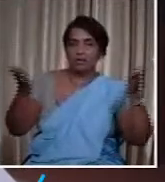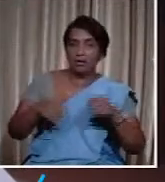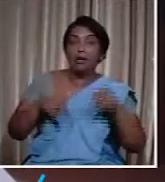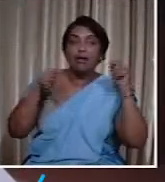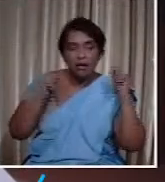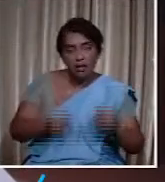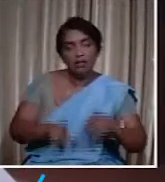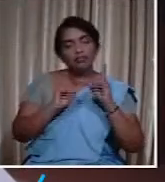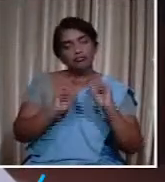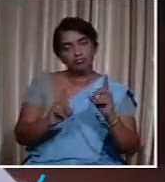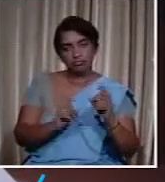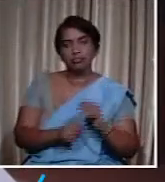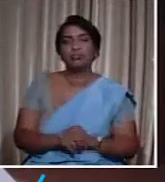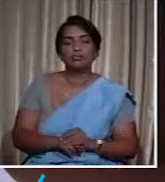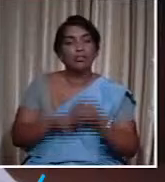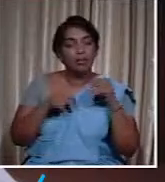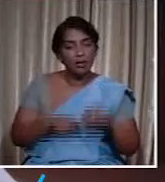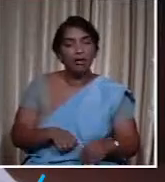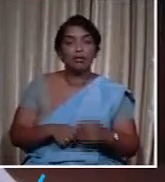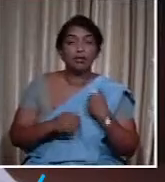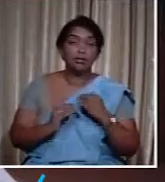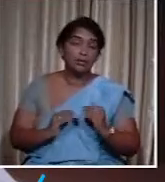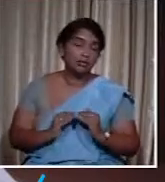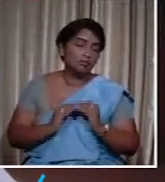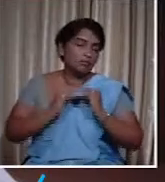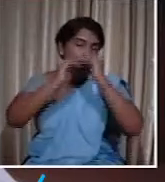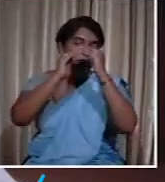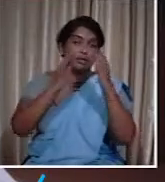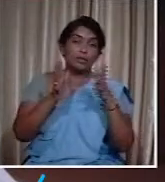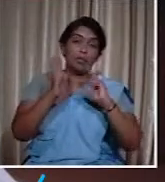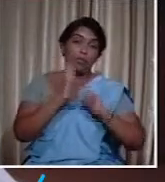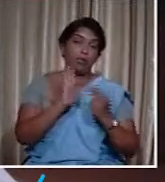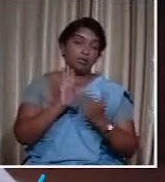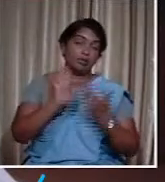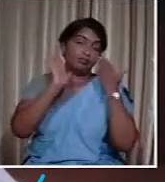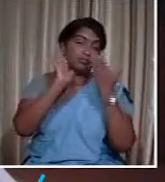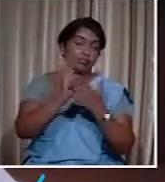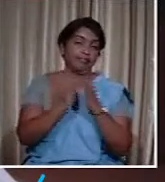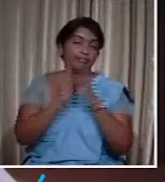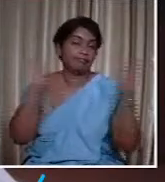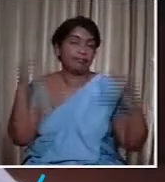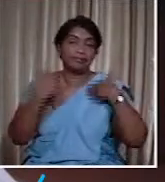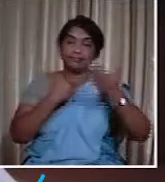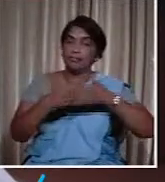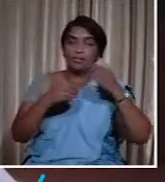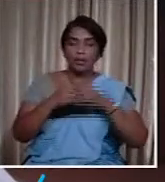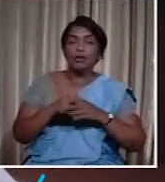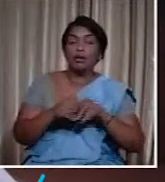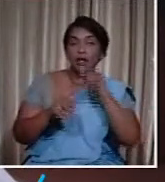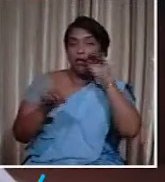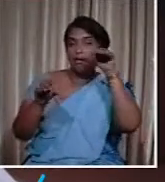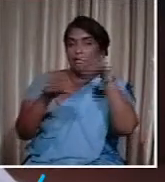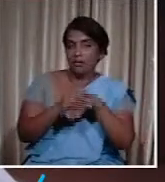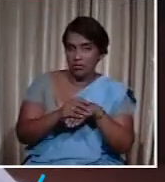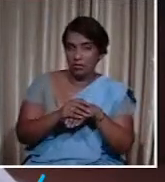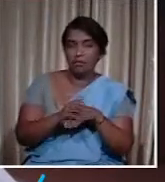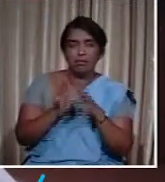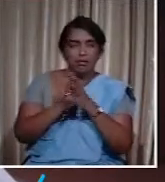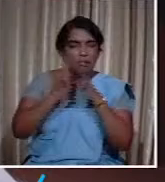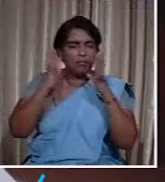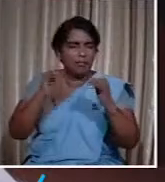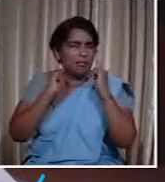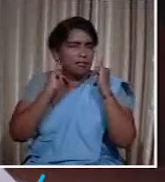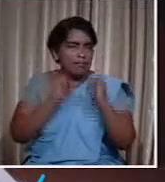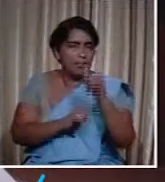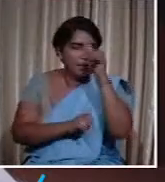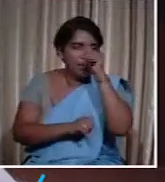हिम अभी मा संवर्धन व्यापृति उवाद पटंग एवास्से अतिशय दूषित